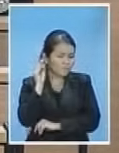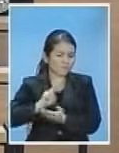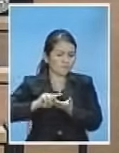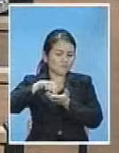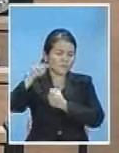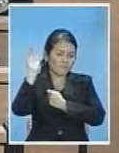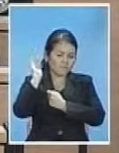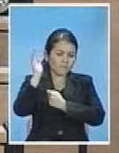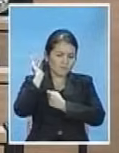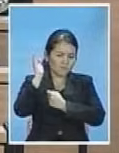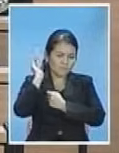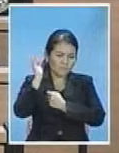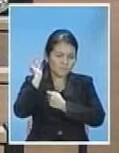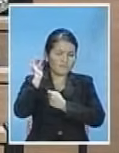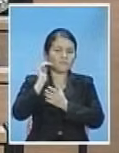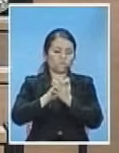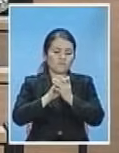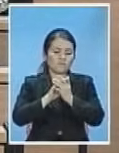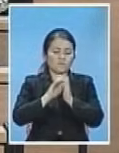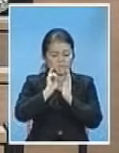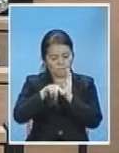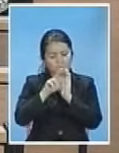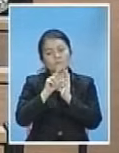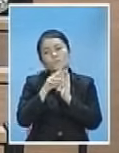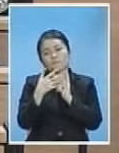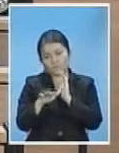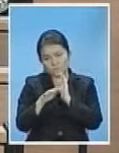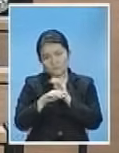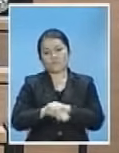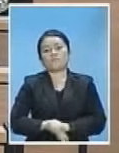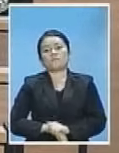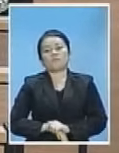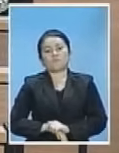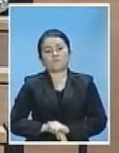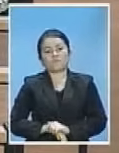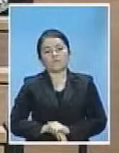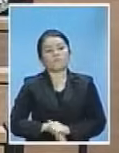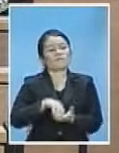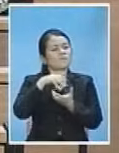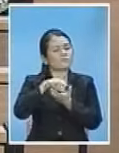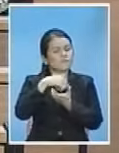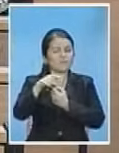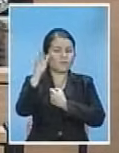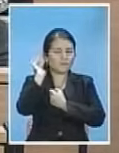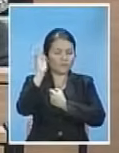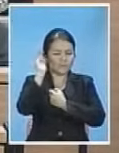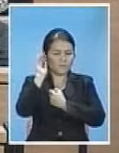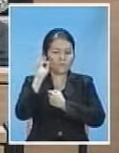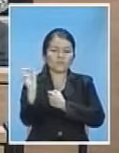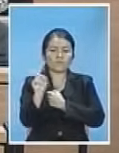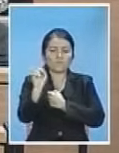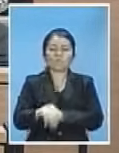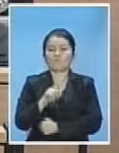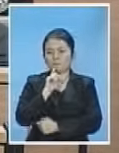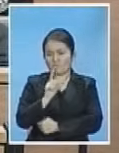ายเป็นเวลาครึ่งชั่วโมงแล้วครับแต่เนื้อหาของท่านผู้อภิปรายนั้นเป็นการใส่ร้